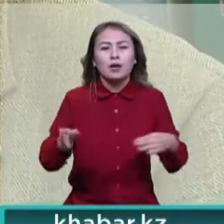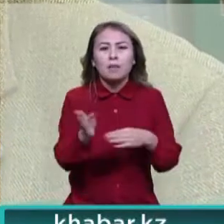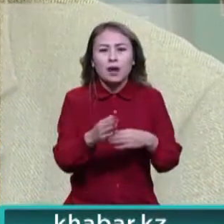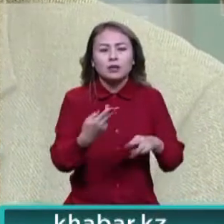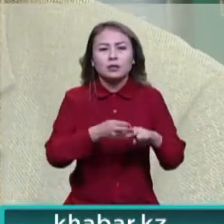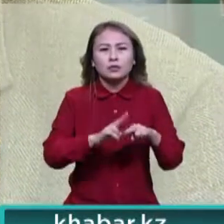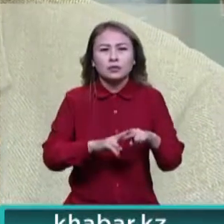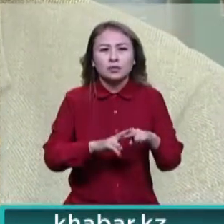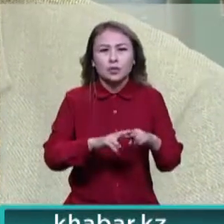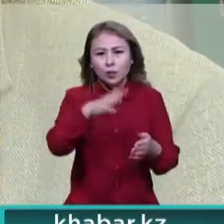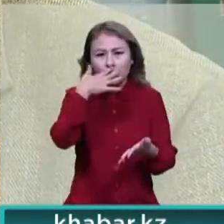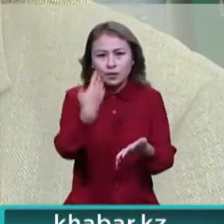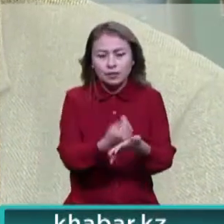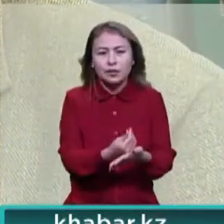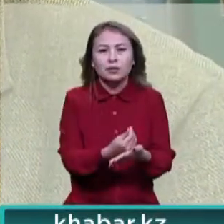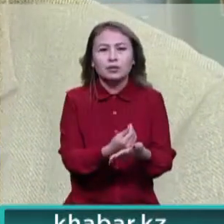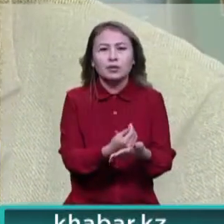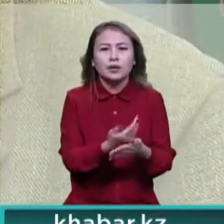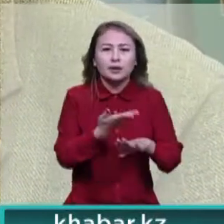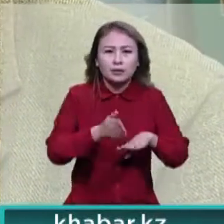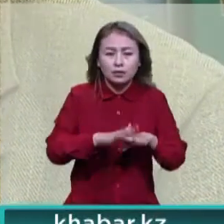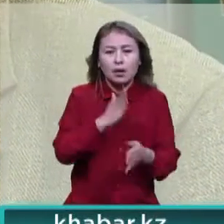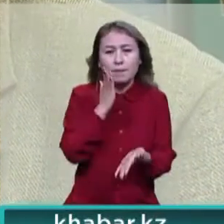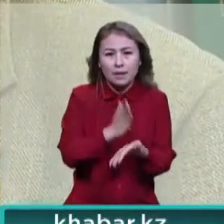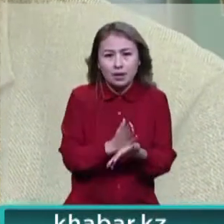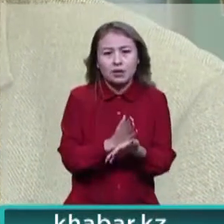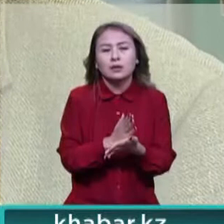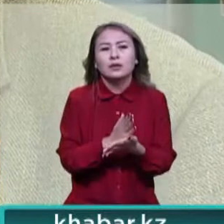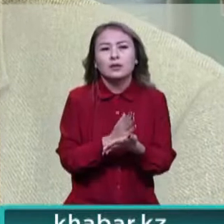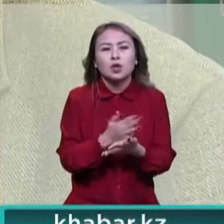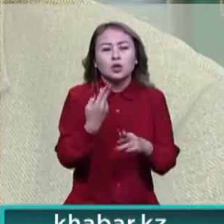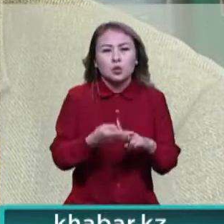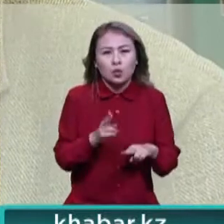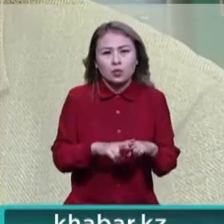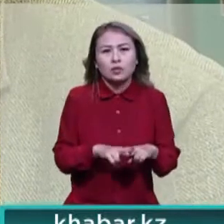шаруашылығының өзіндік саласында қиындықтар бар әрине. Сол